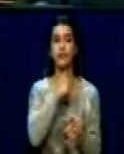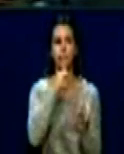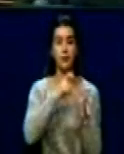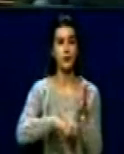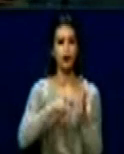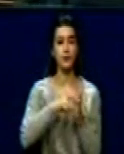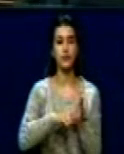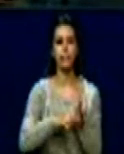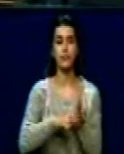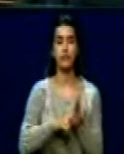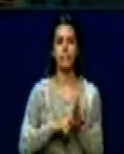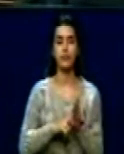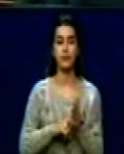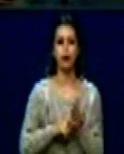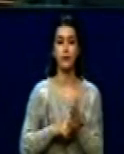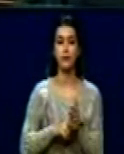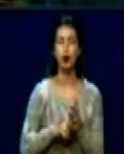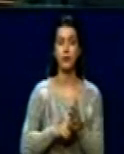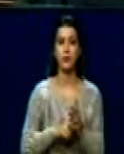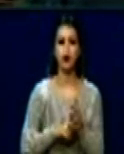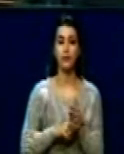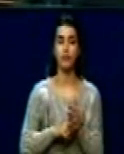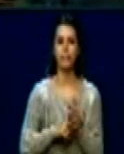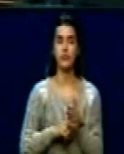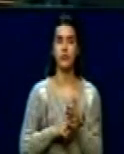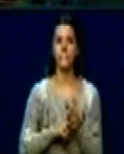koncesionare, këtu mendoj që janë